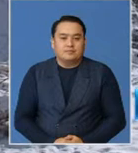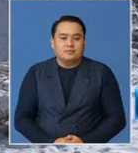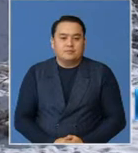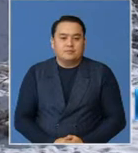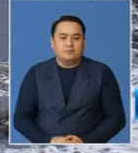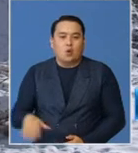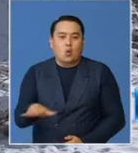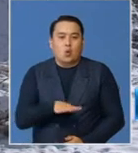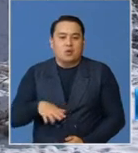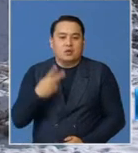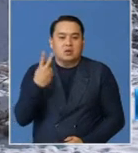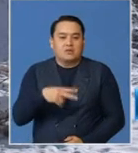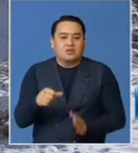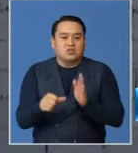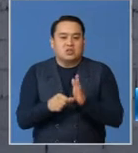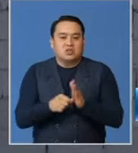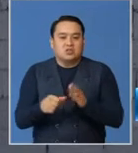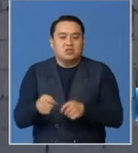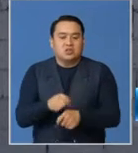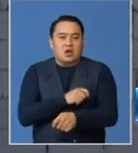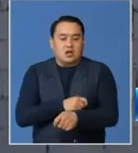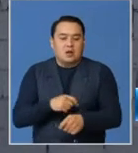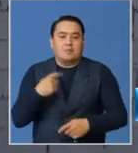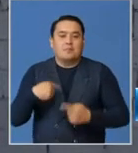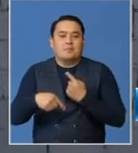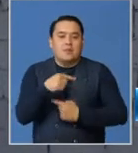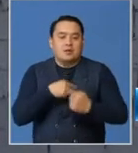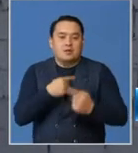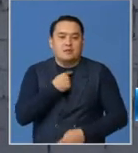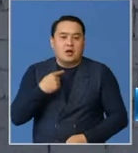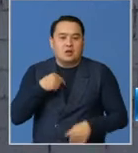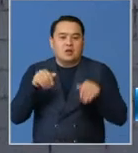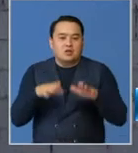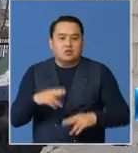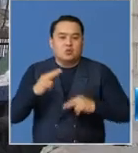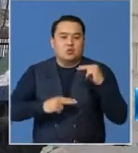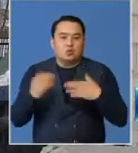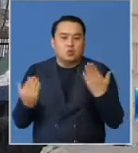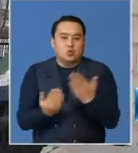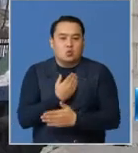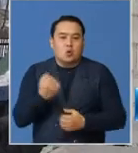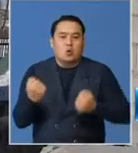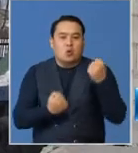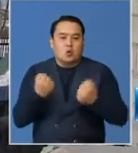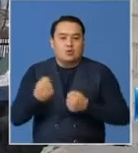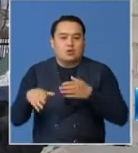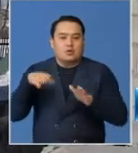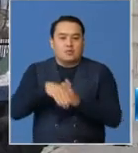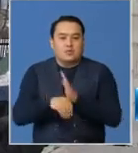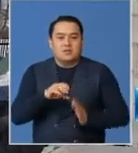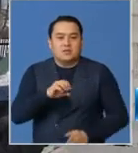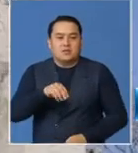На участке более 26 соток земли одна из предпринимательниц Талдыкургана решила возвести новую автомойку, совмещенную с